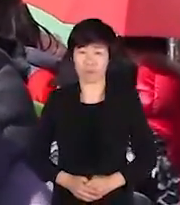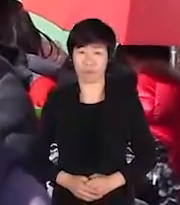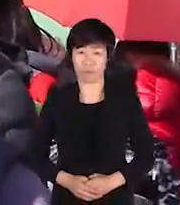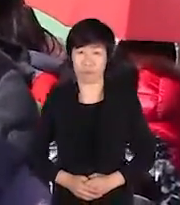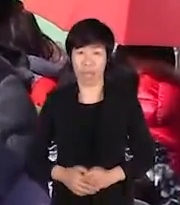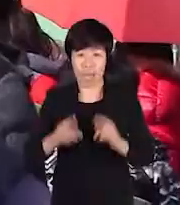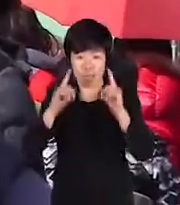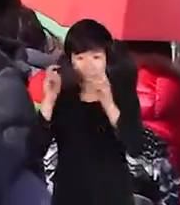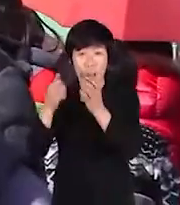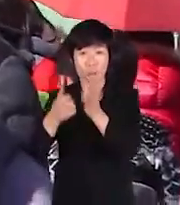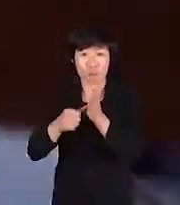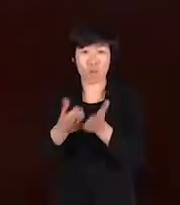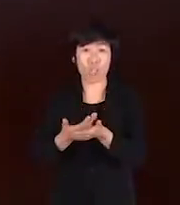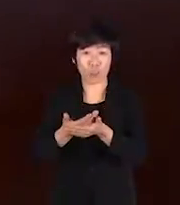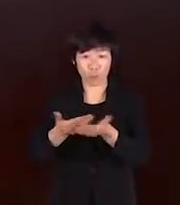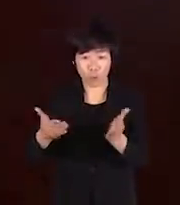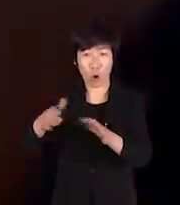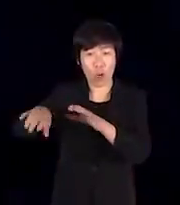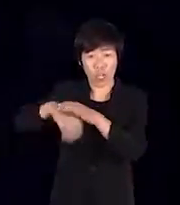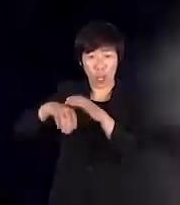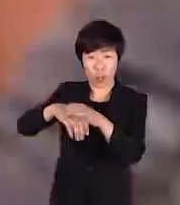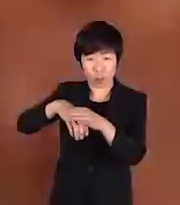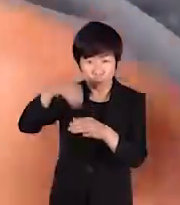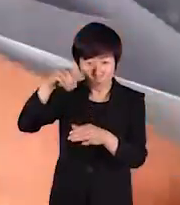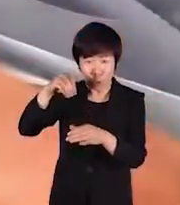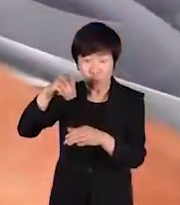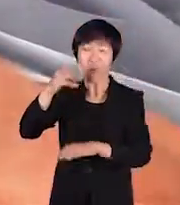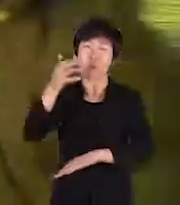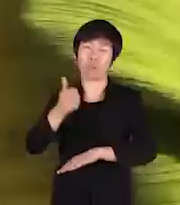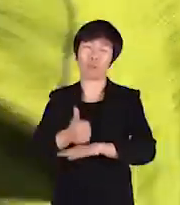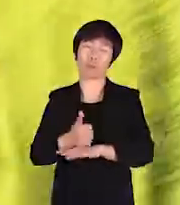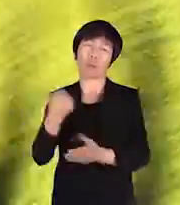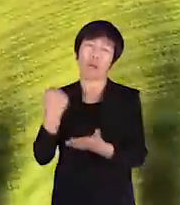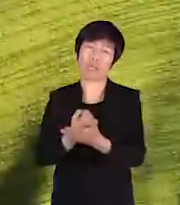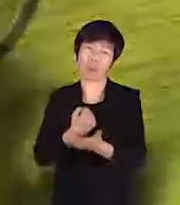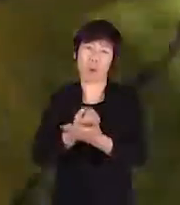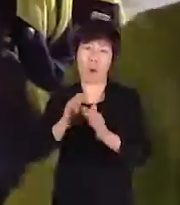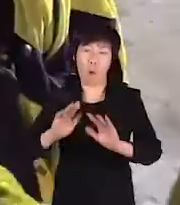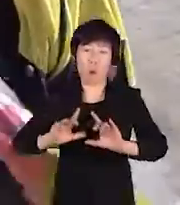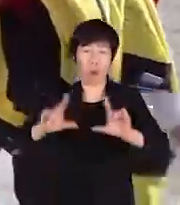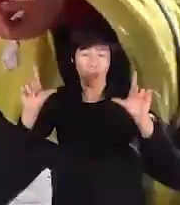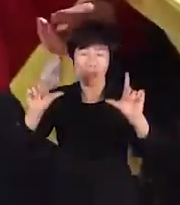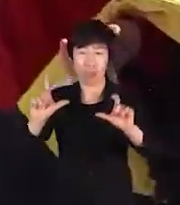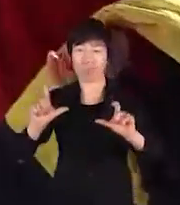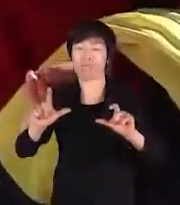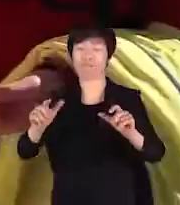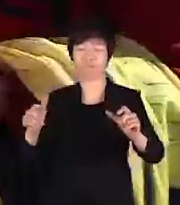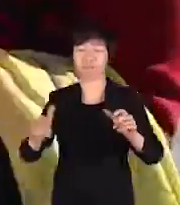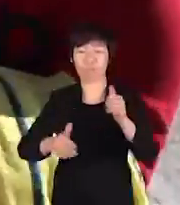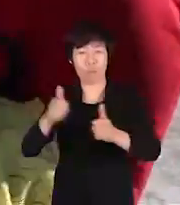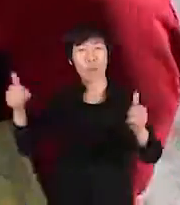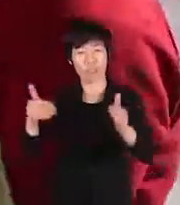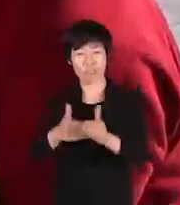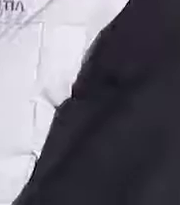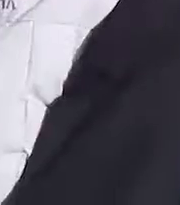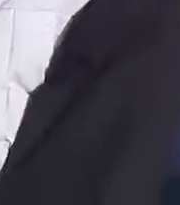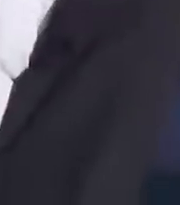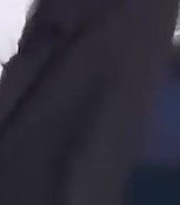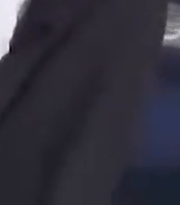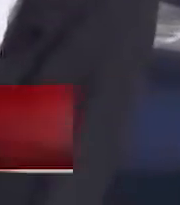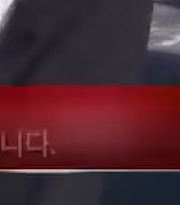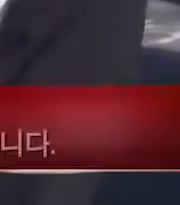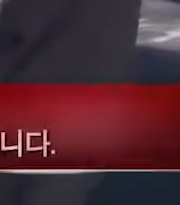기념품 배부 및 경품 추첨을 마지막으로 아쉽지만 올해 대회의 막을 내렸습니다.